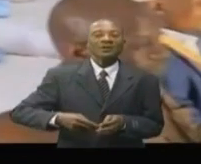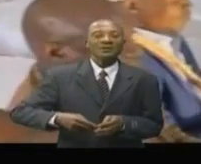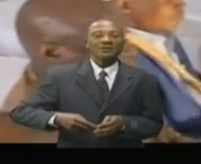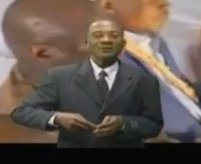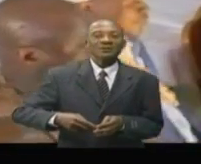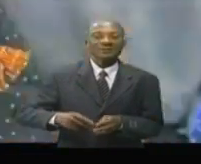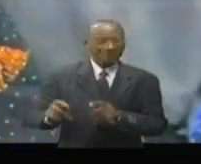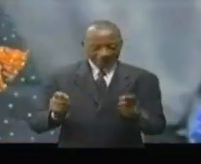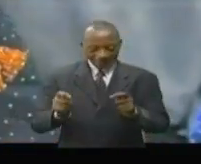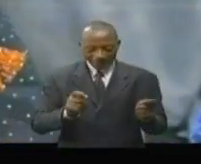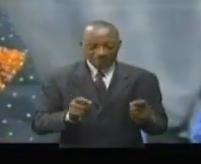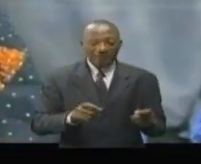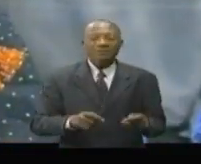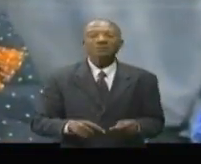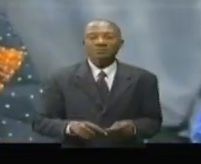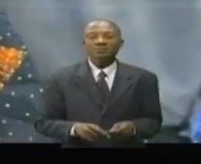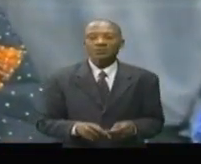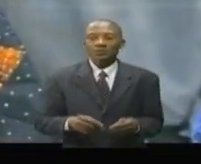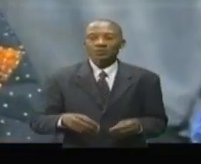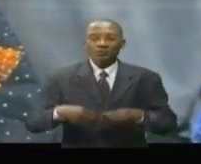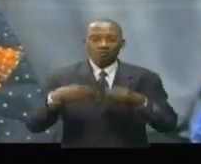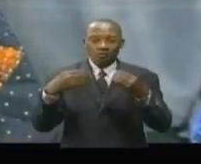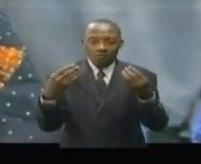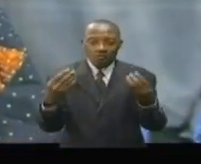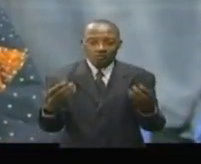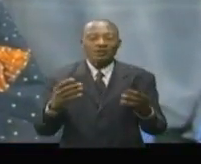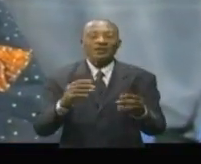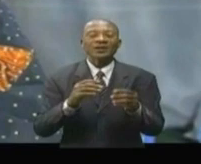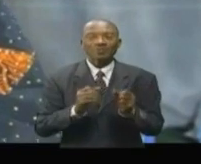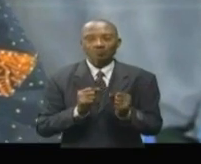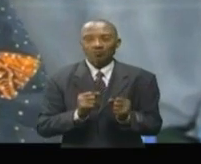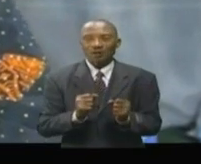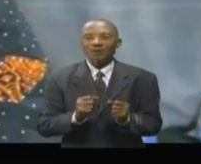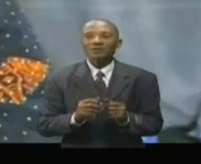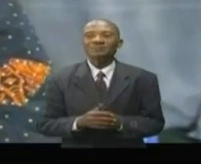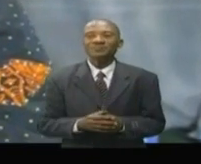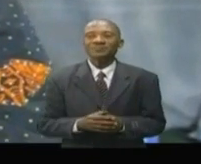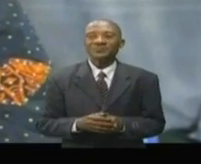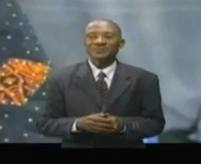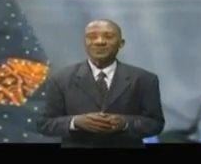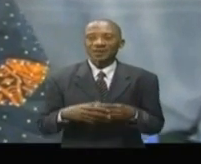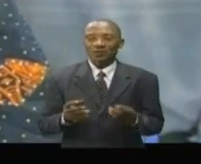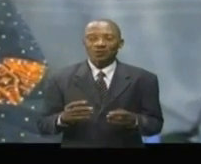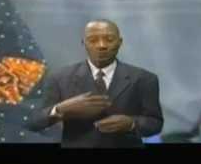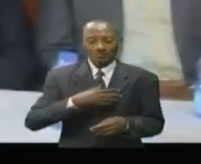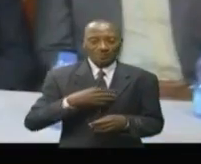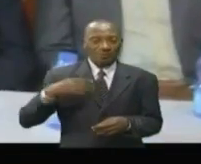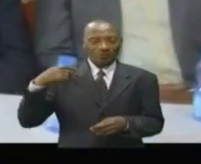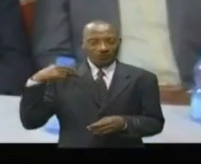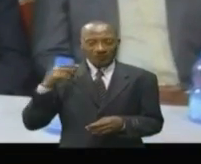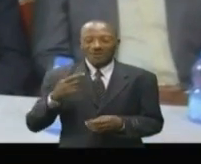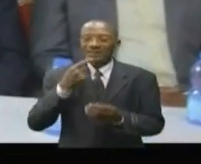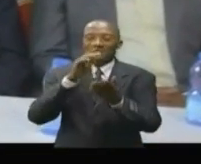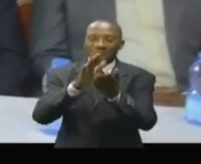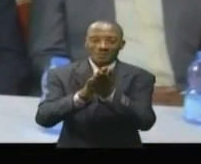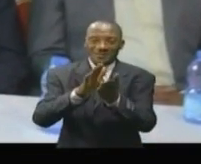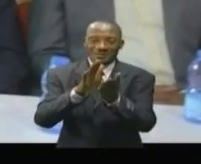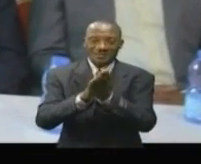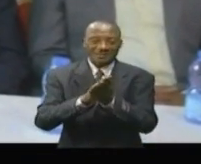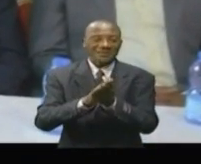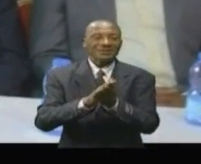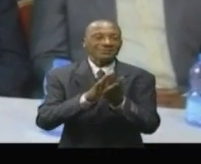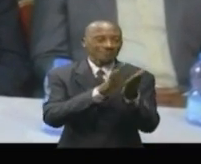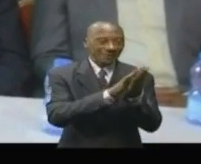la circonstance, Julie Ngungwa Mayuma a remercié ses frères et sœurs pour cet acte d'affection avant de les appeler à accompagner l'action